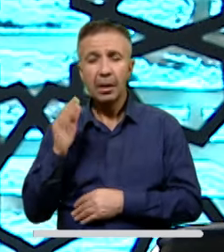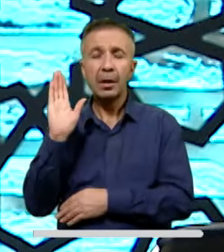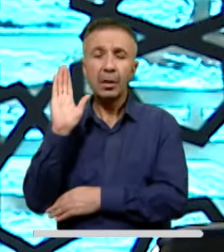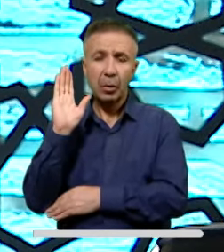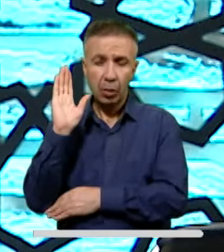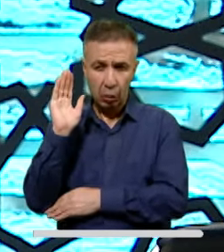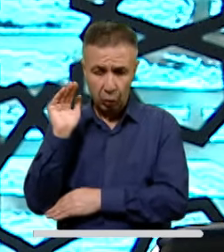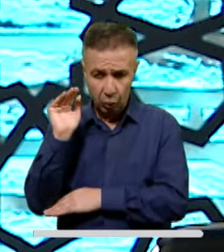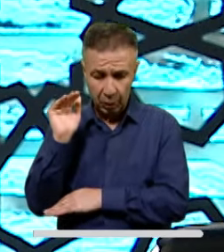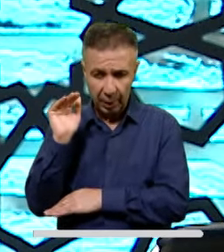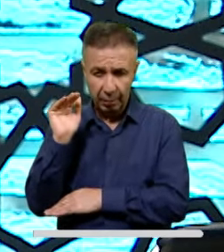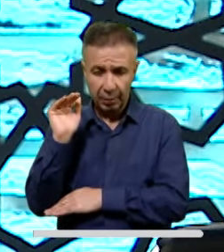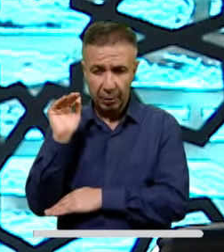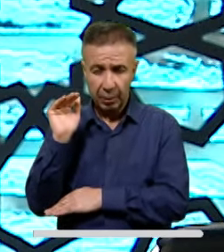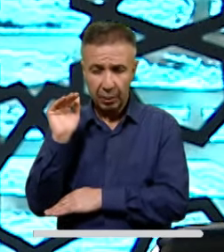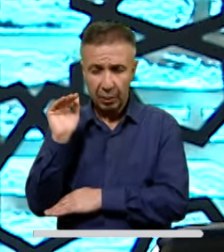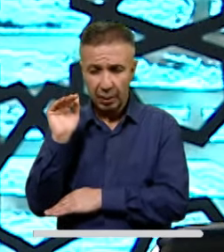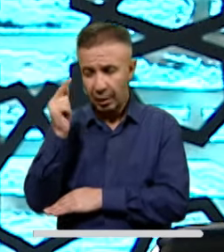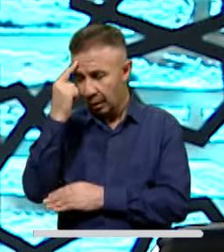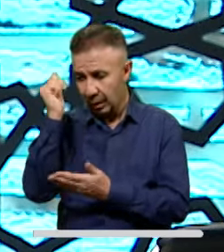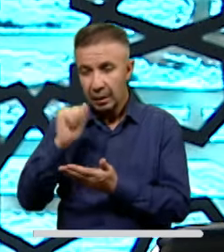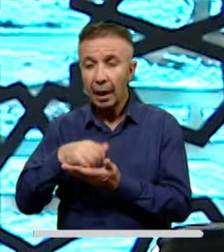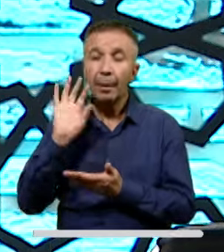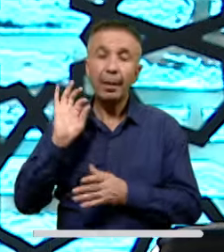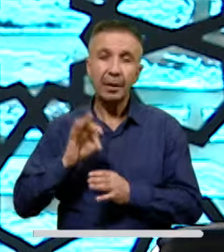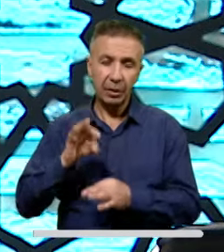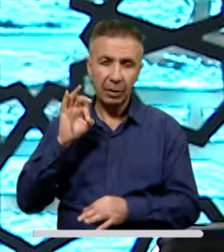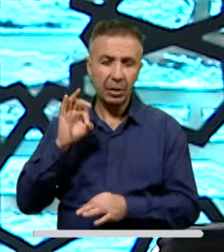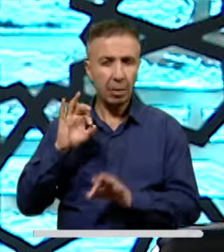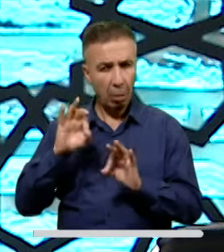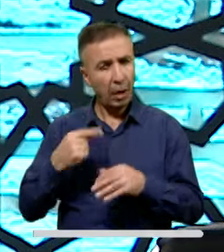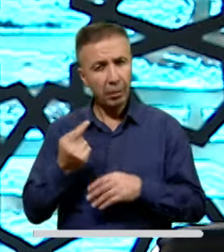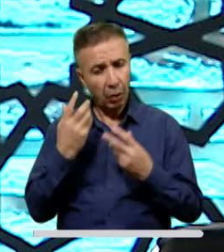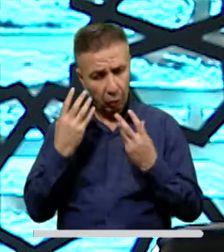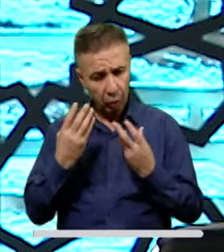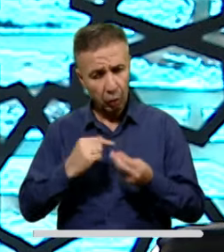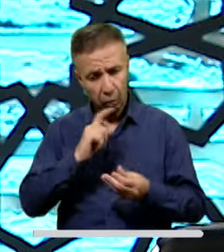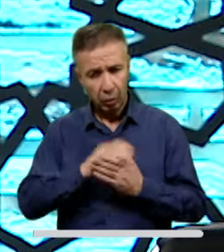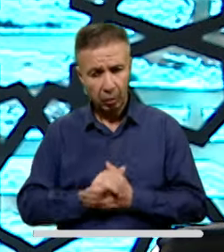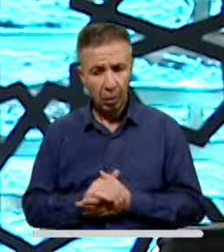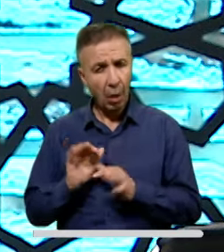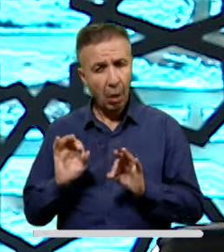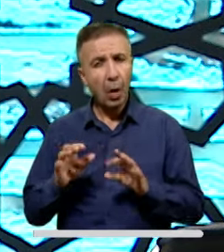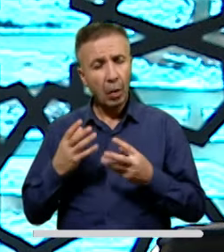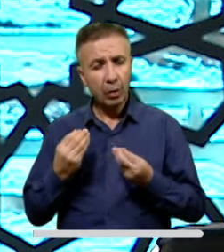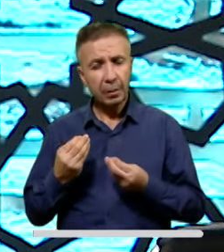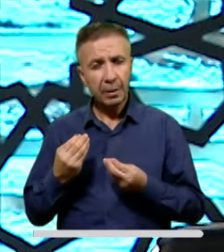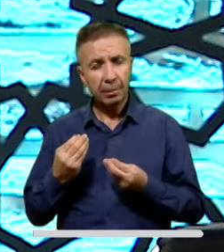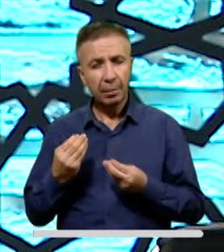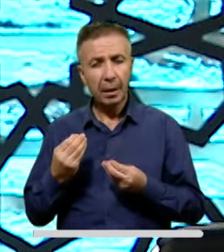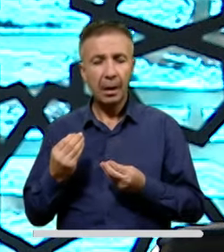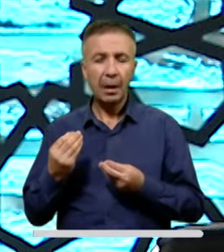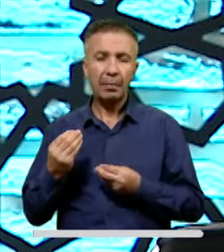deyip rükuyu yapıp secdeyi yapamayanlar için mesela böyle bir yöntem izlenebilir mi? Eğer öyle olursa bizim secdemiz